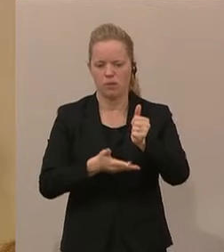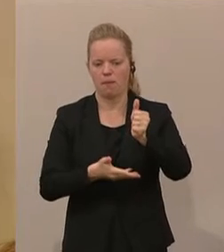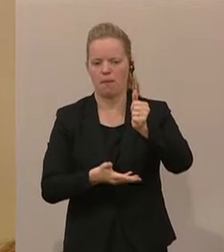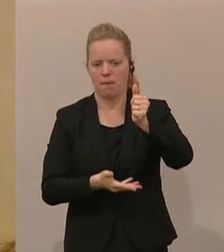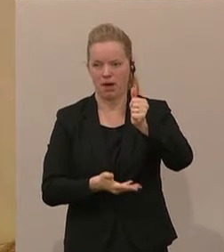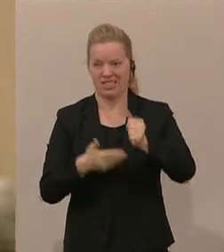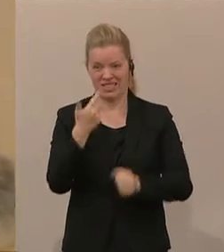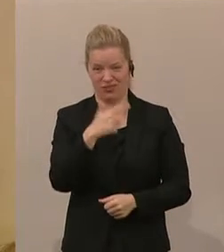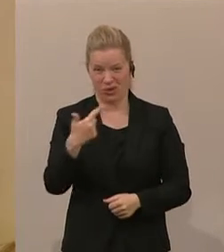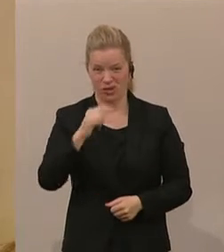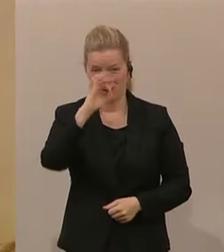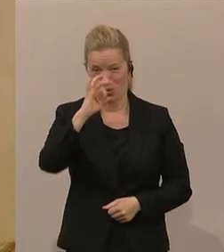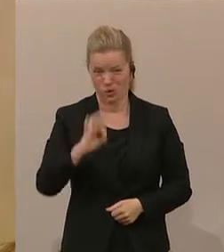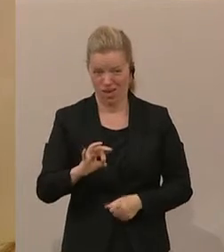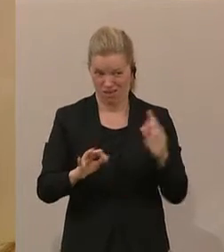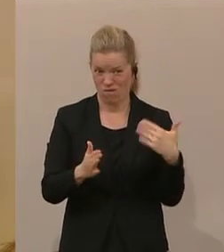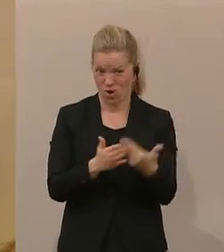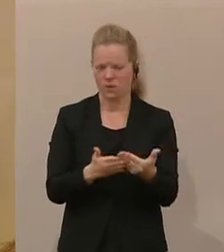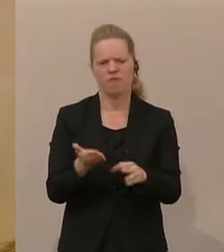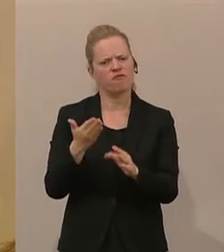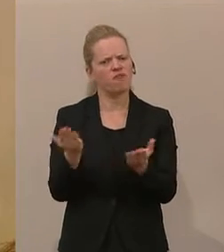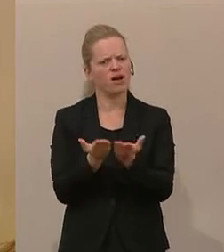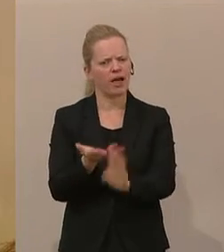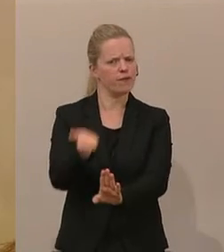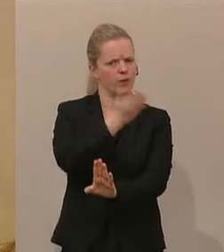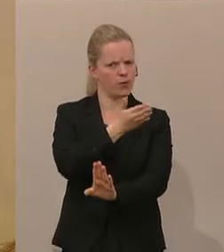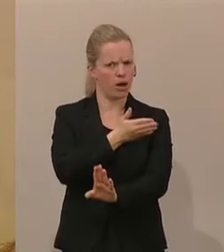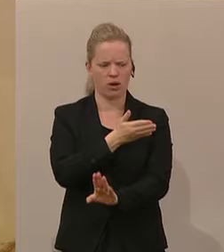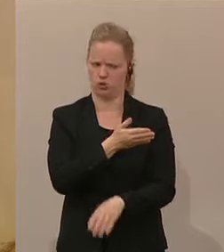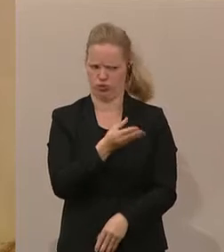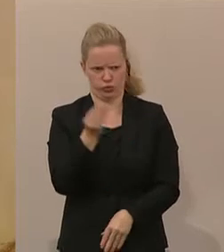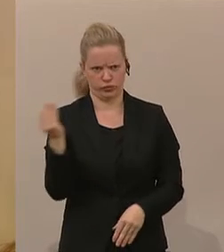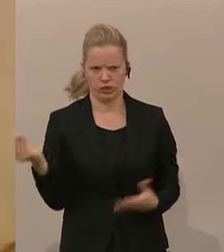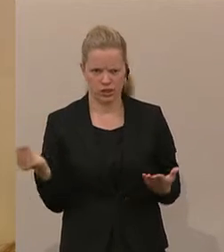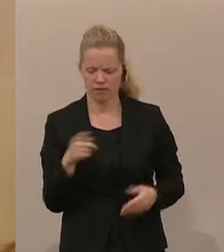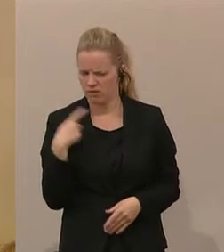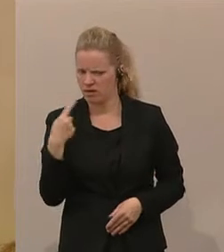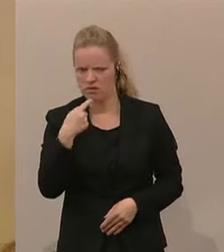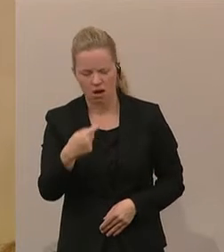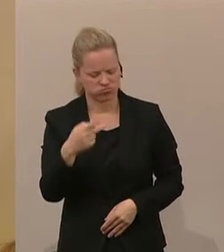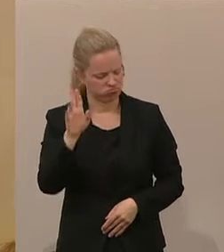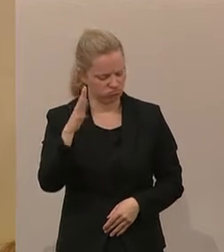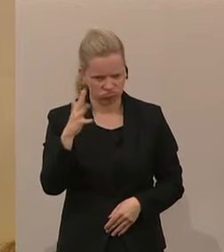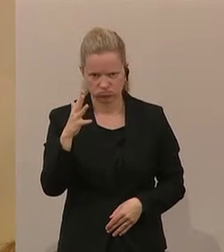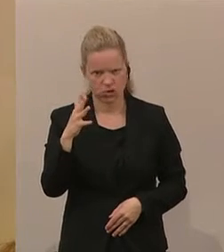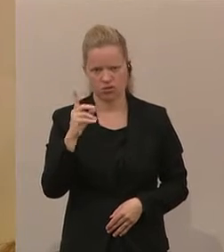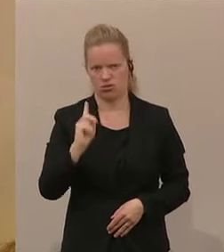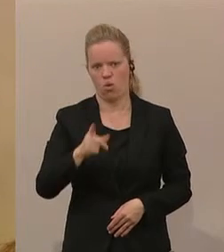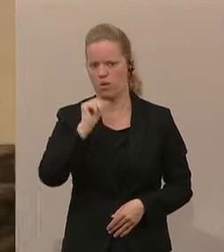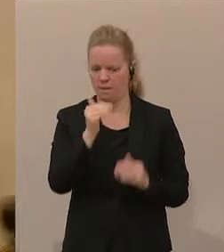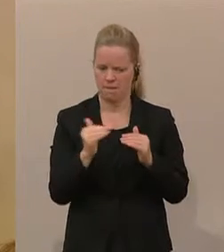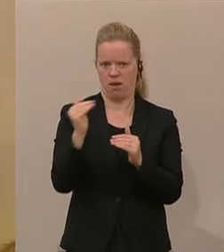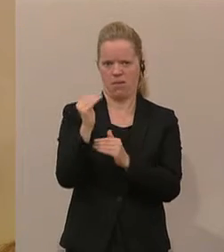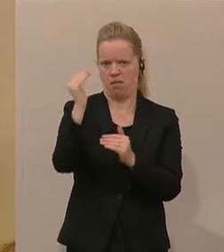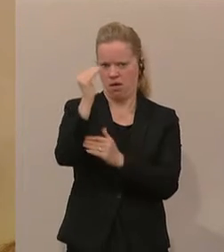Budgetvoranschlag von 22% gegenüber dem letzten Rahmen. Das ist definitiv ein Bereich, wo wir sagen, da sollte es zu keinen